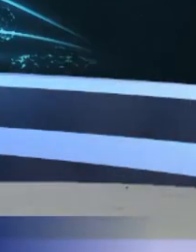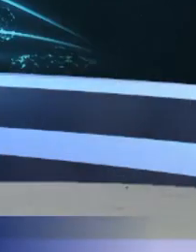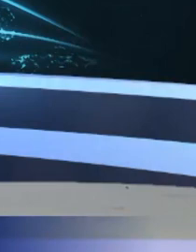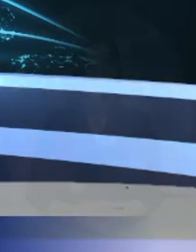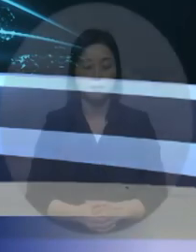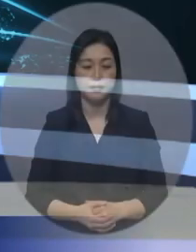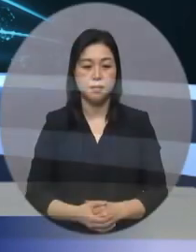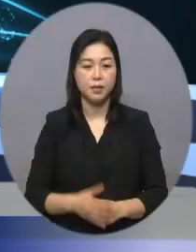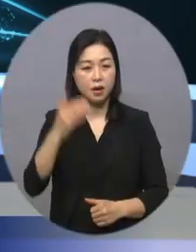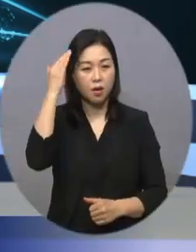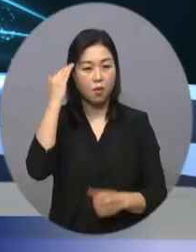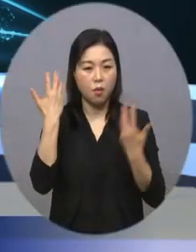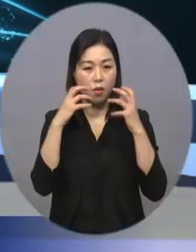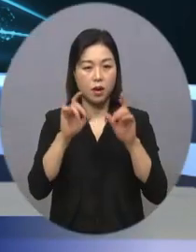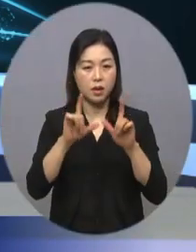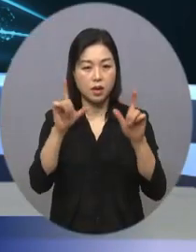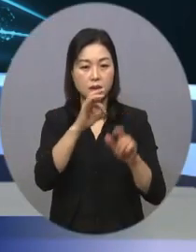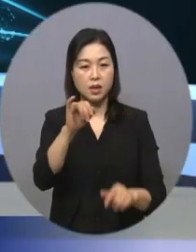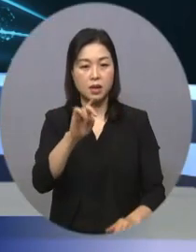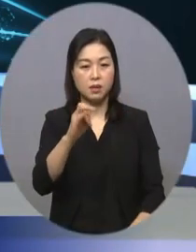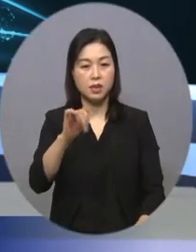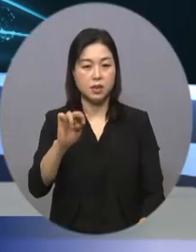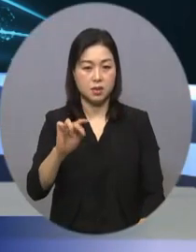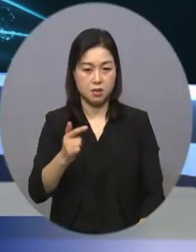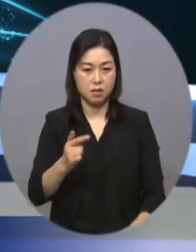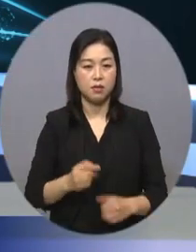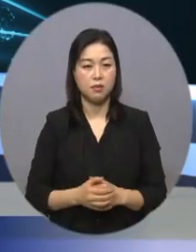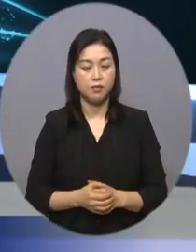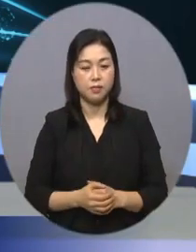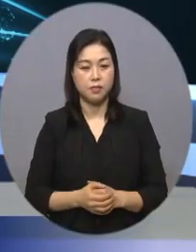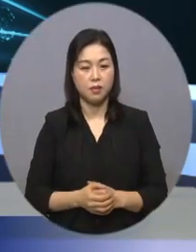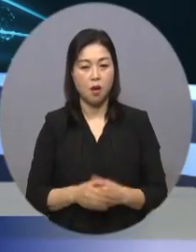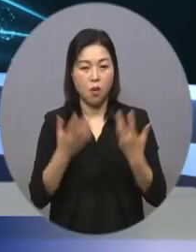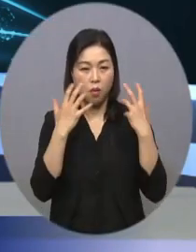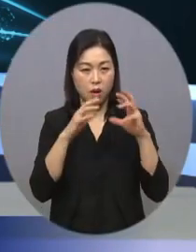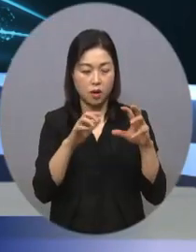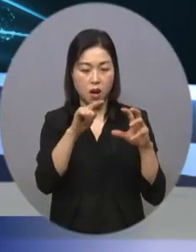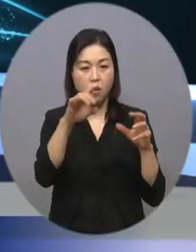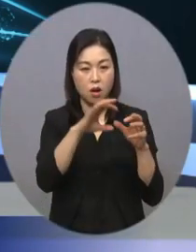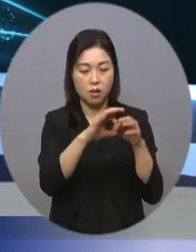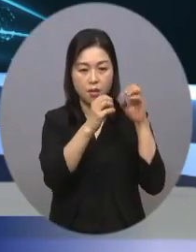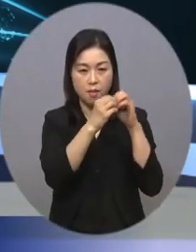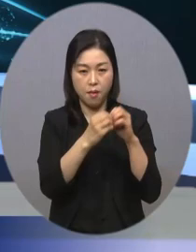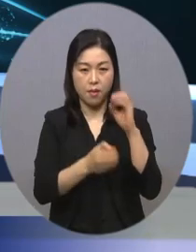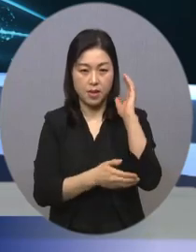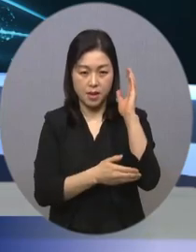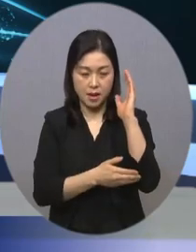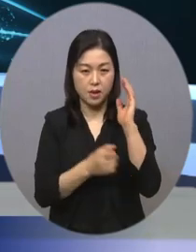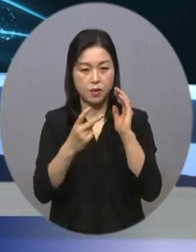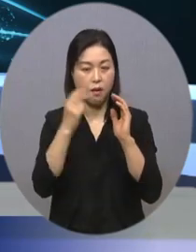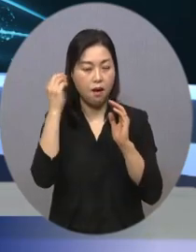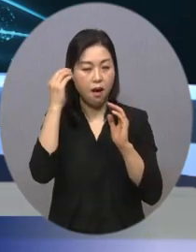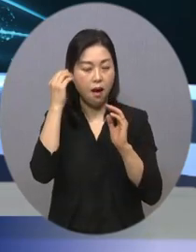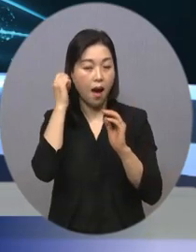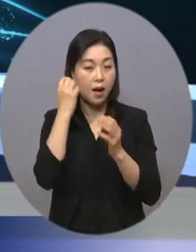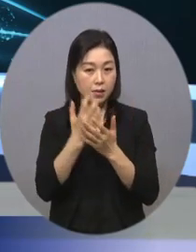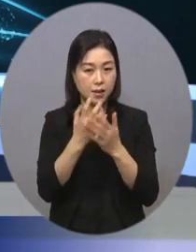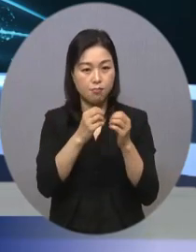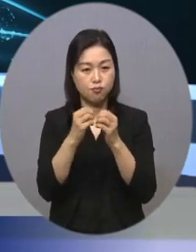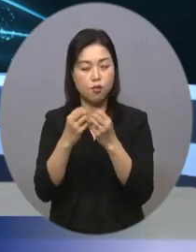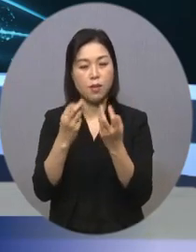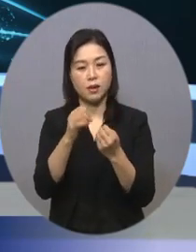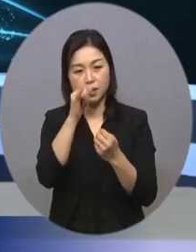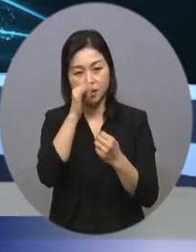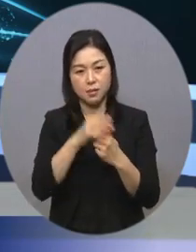검은 호랑이의 해인 이민년이 다가왔습니다. 우리나라는 호랑이와 얽힌 풍속과 사자성어도 많은데요.